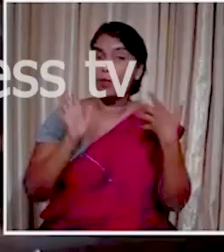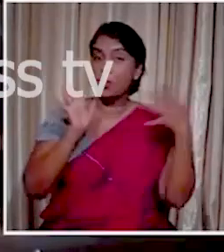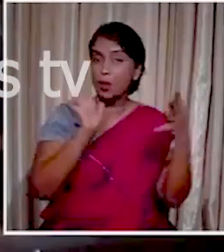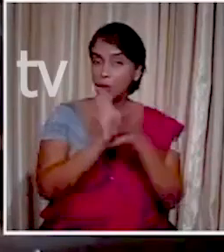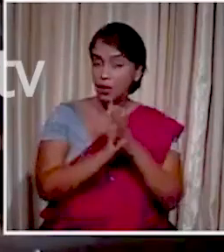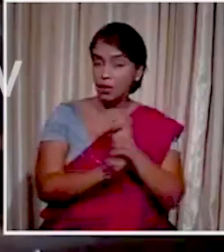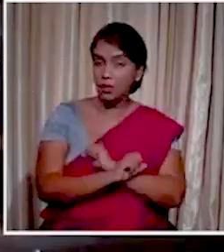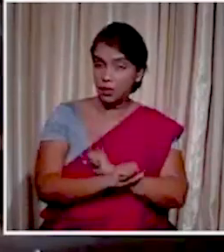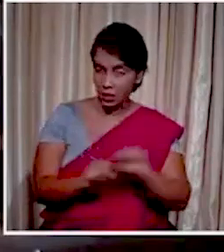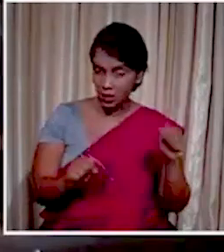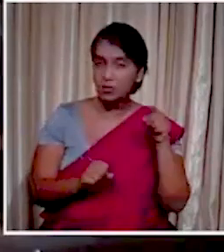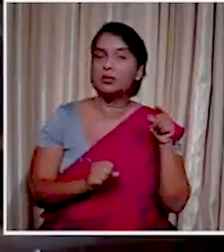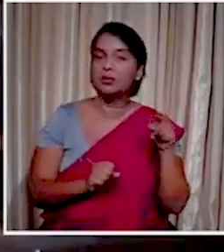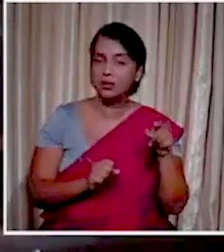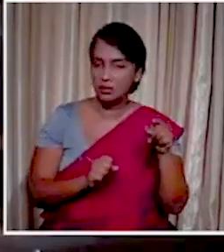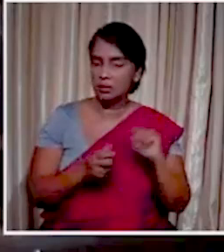नुविन